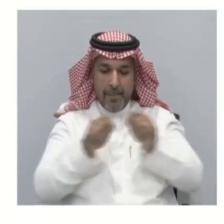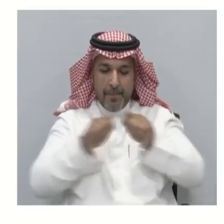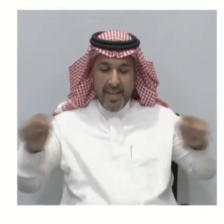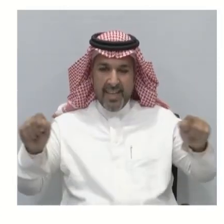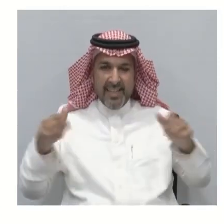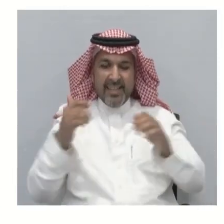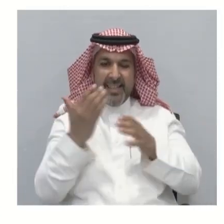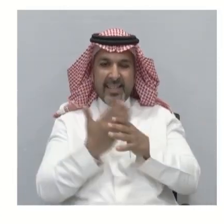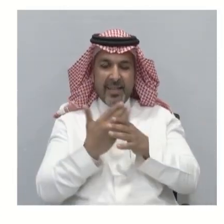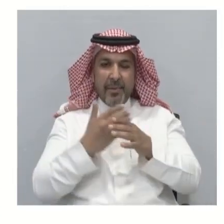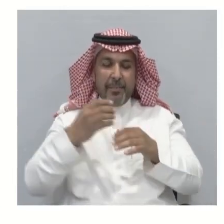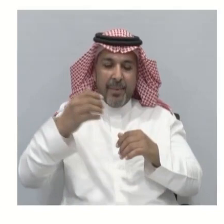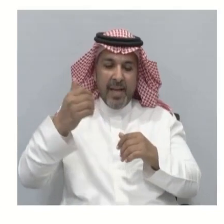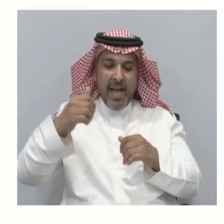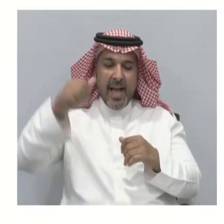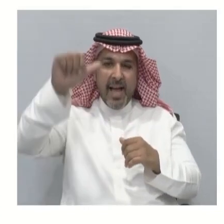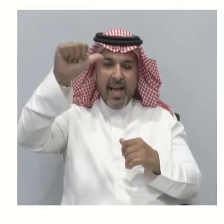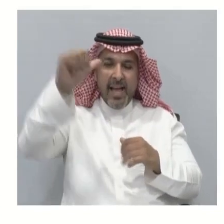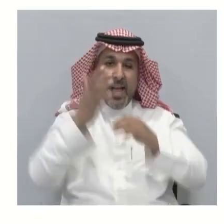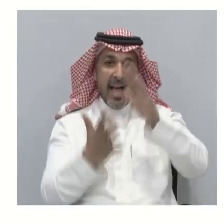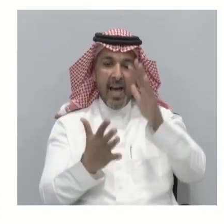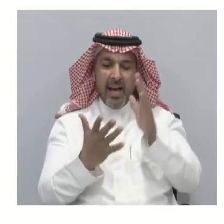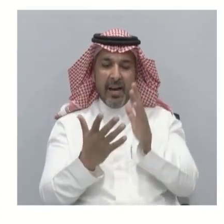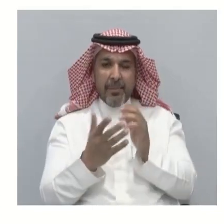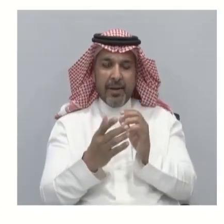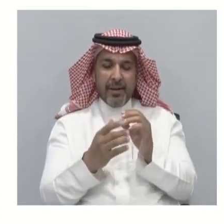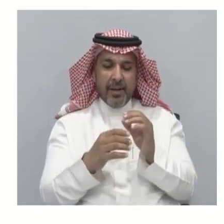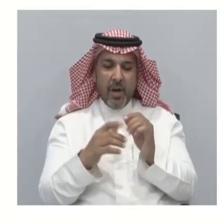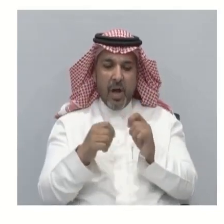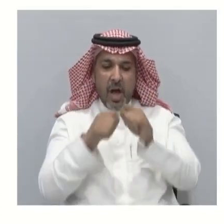الاحمر هذه المسافه بين ايش